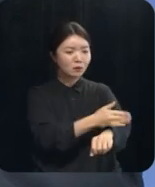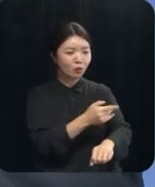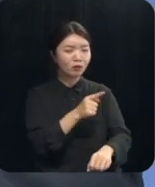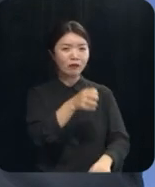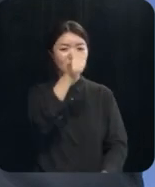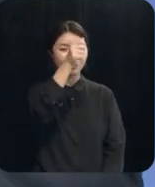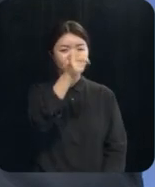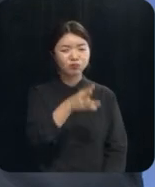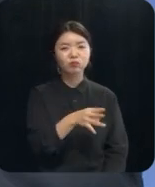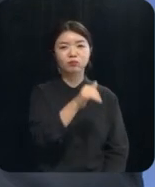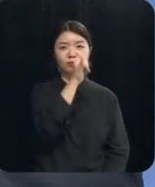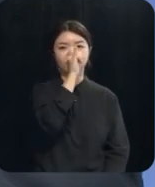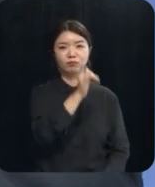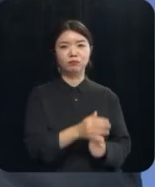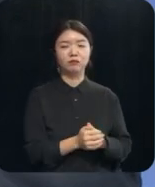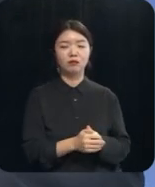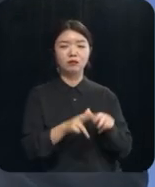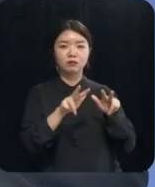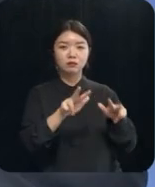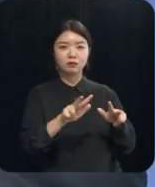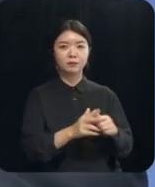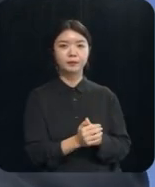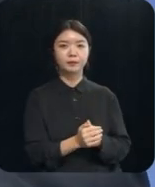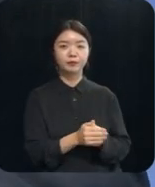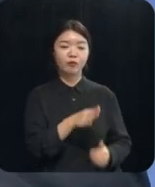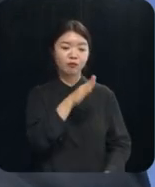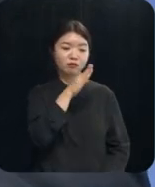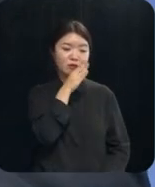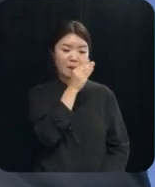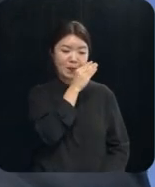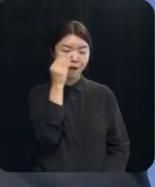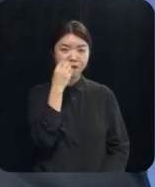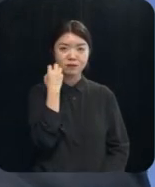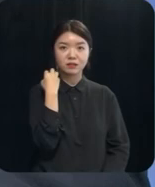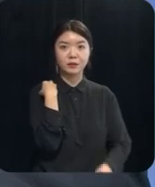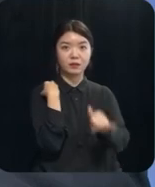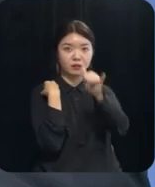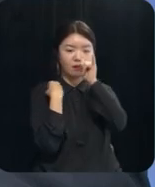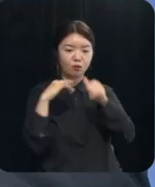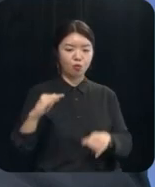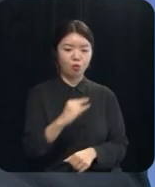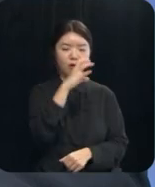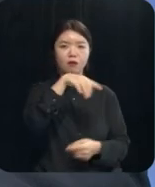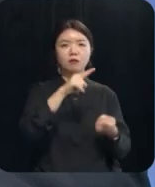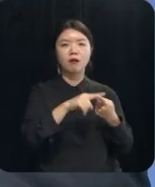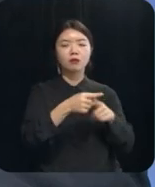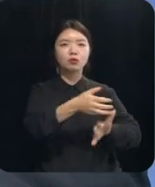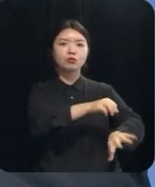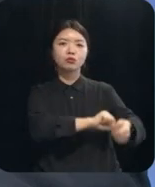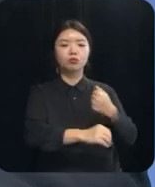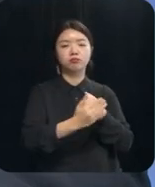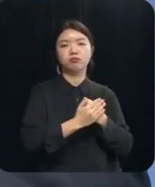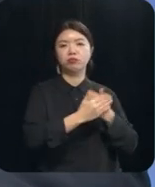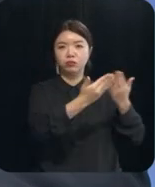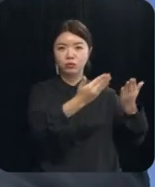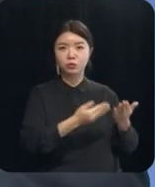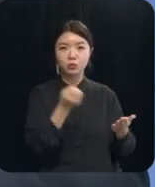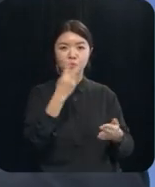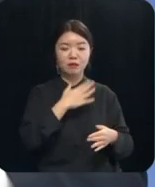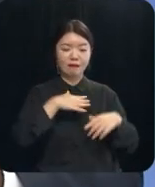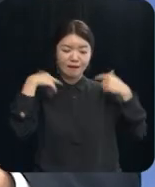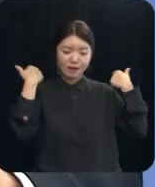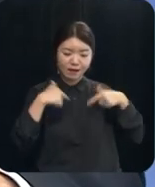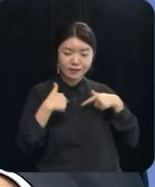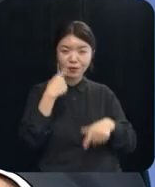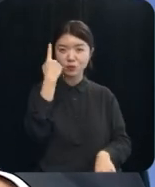사례가 아닙니다. 지금 진정성 있고 책임감 있게 공항에 대해서 적극적으로 나서주시고 제가 늘